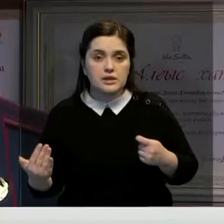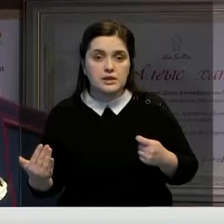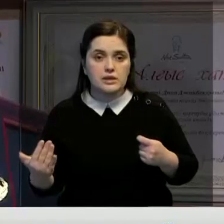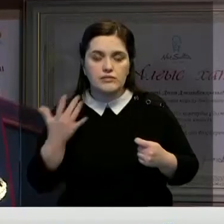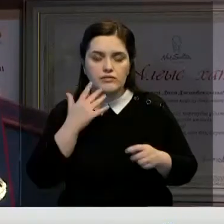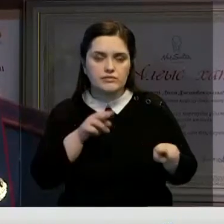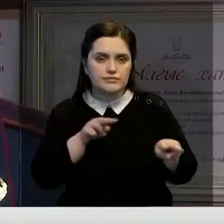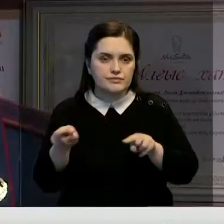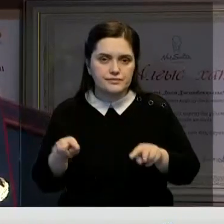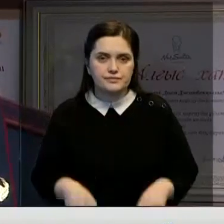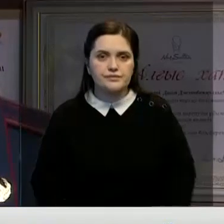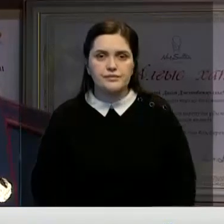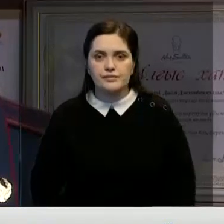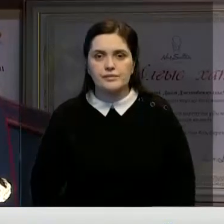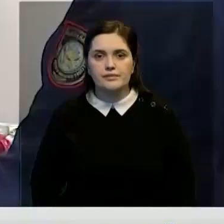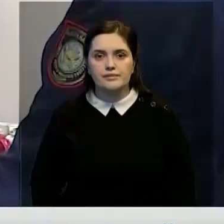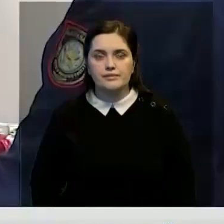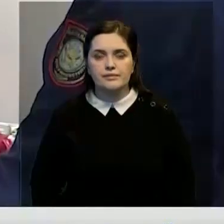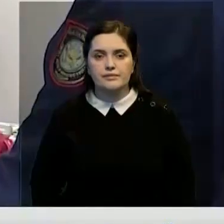держим на особом контроле.